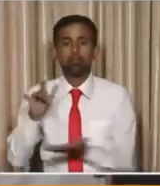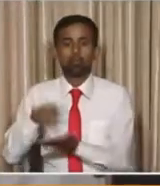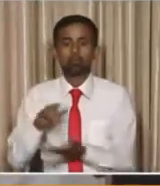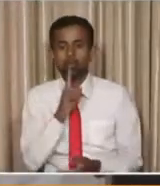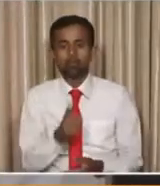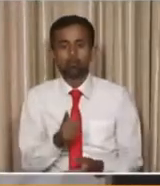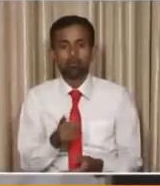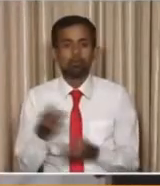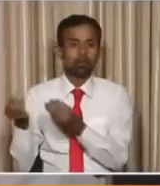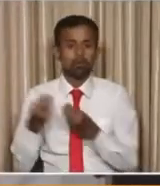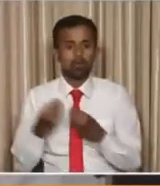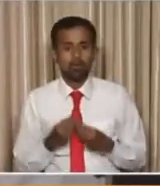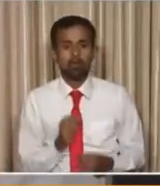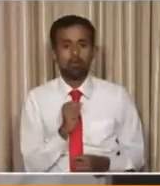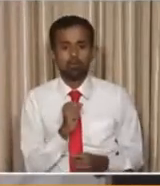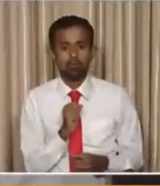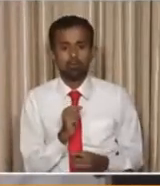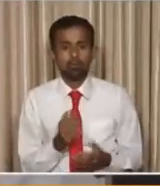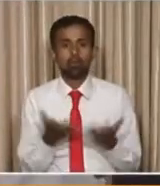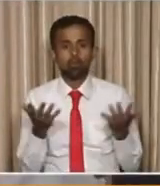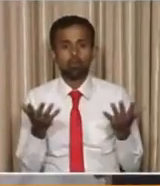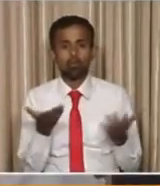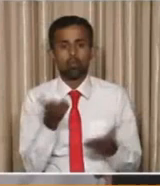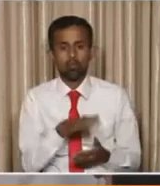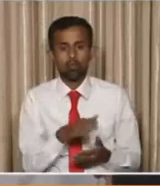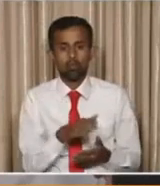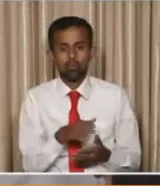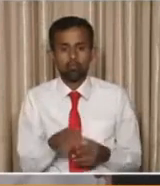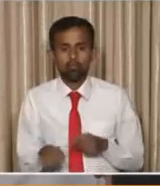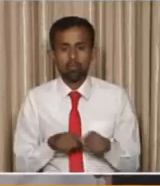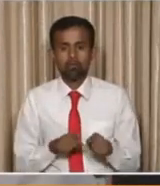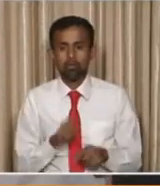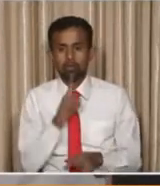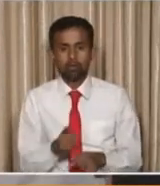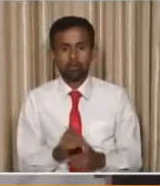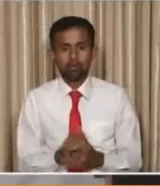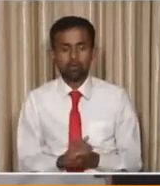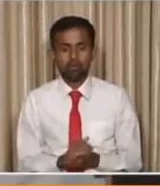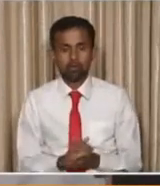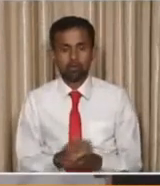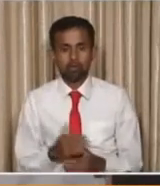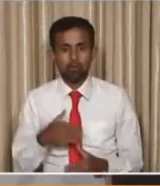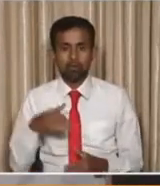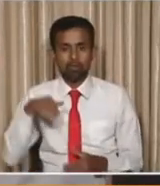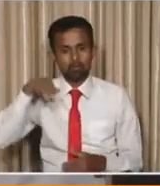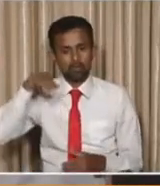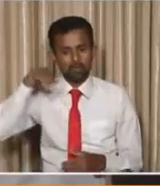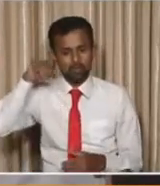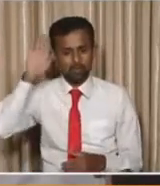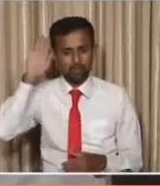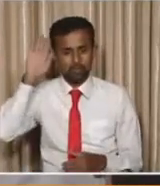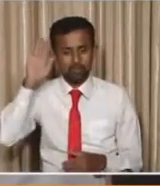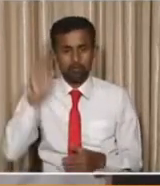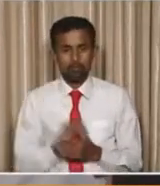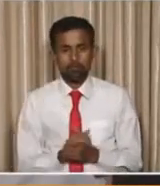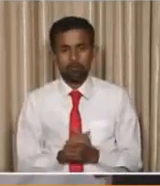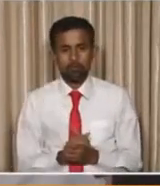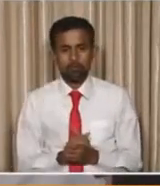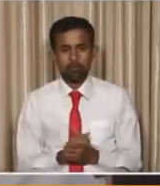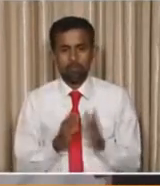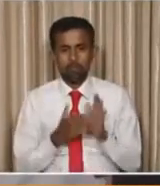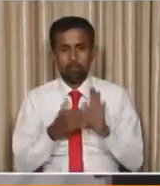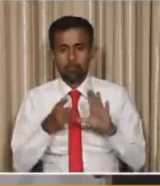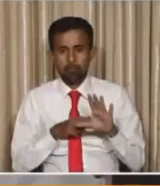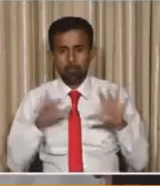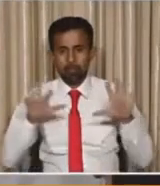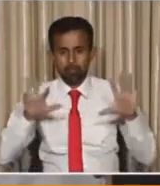මේක ගෙනාවේ? කොහෙන්ද මේ මේ මේ මෙහෙම ප්‍රකාශයක් ගැන කියන්නේ? අපි එදා ඒ කාලේ දාන මැයි